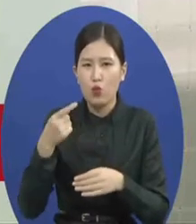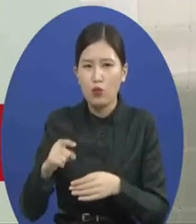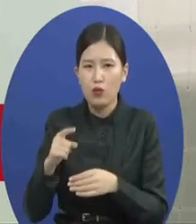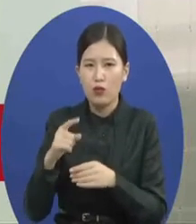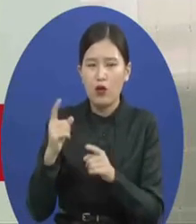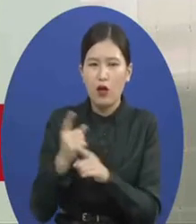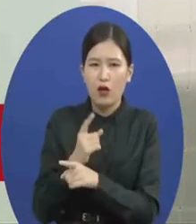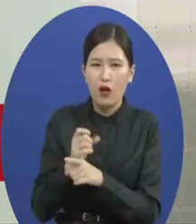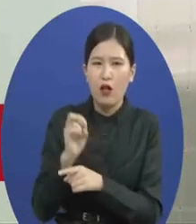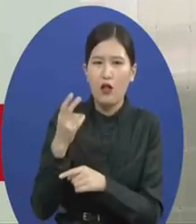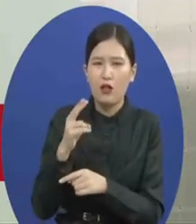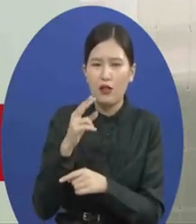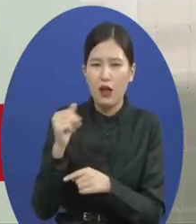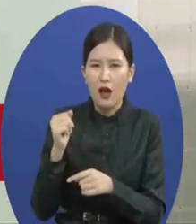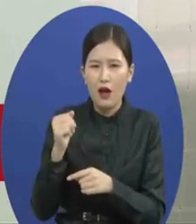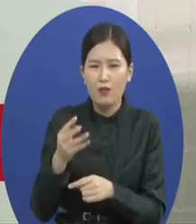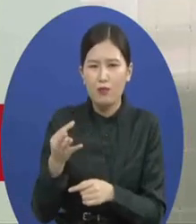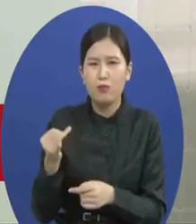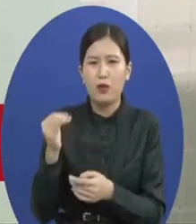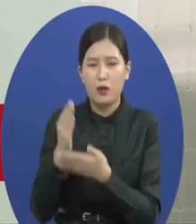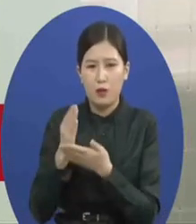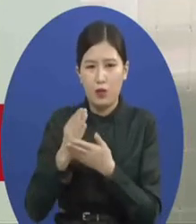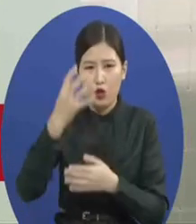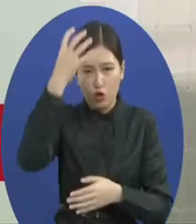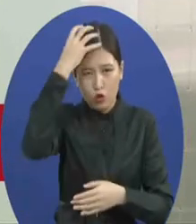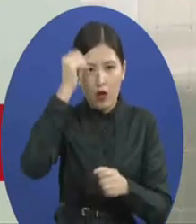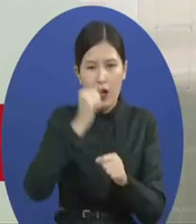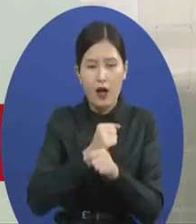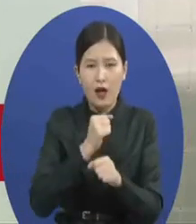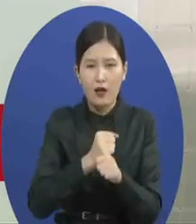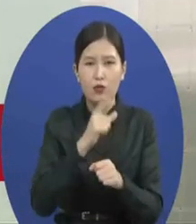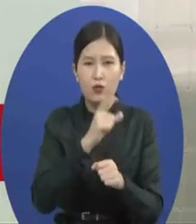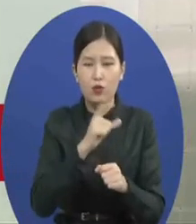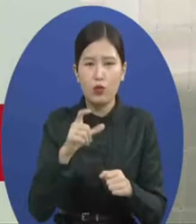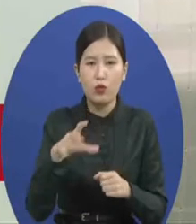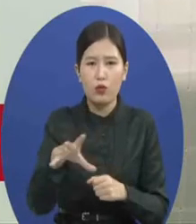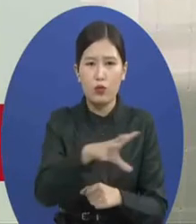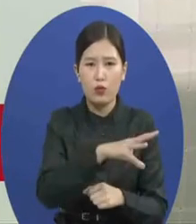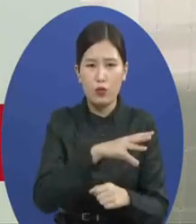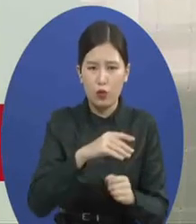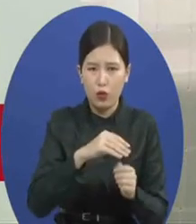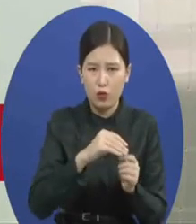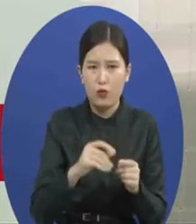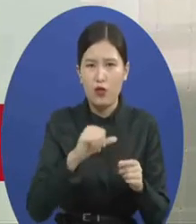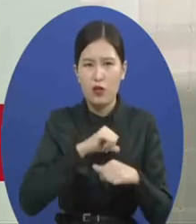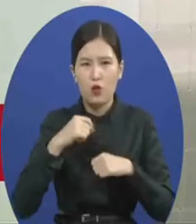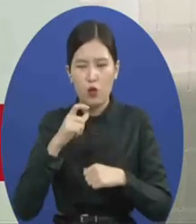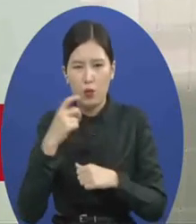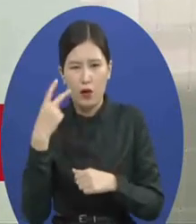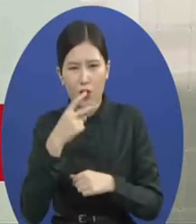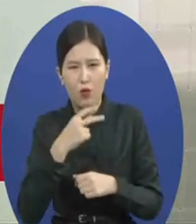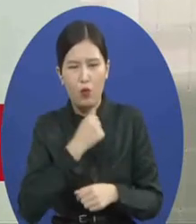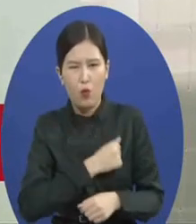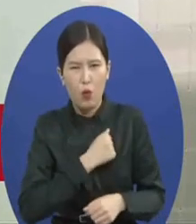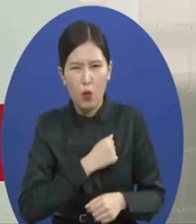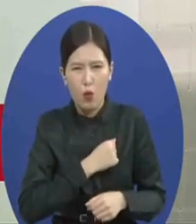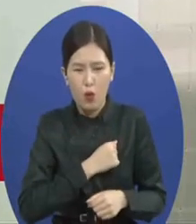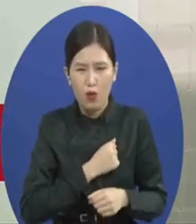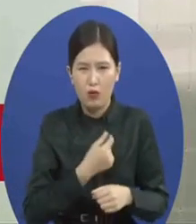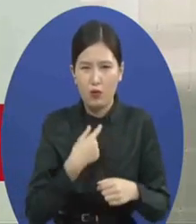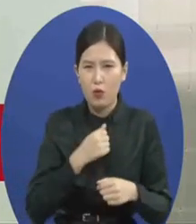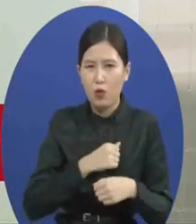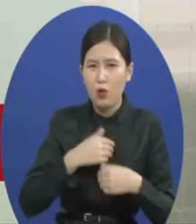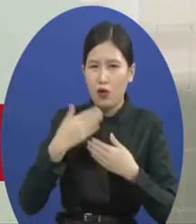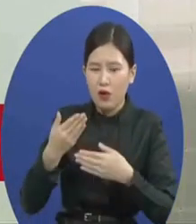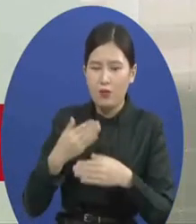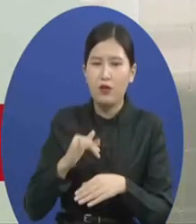оноо баггүй гарлаа. Төрийн албан агчдын үйлдлээс шалтгаалж иргэдийг бухимдуулсан, чирэгжүүлсэн олон асуудал гаргасандаа хүлцэл